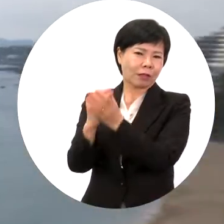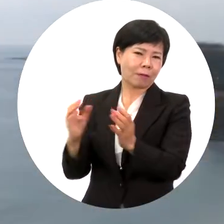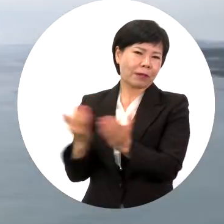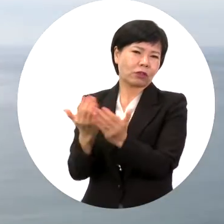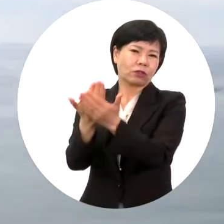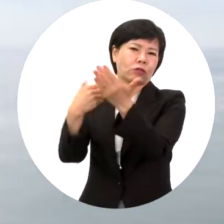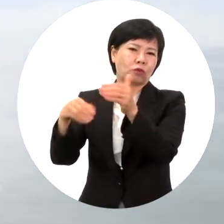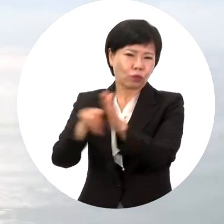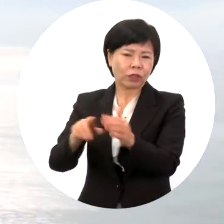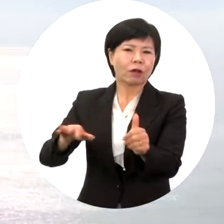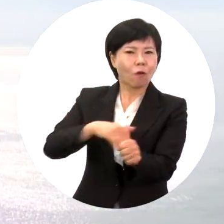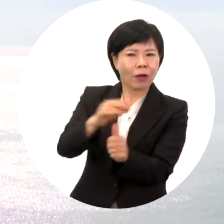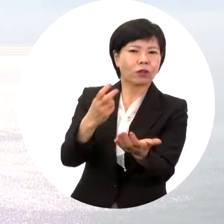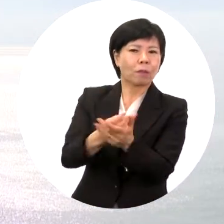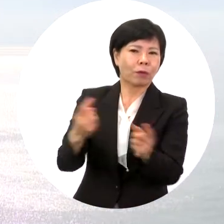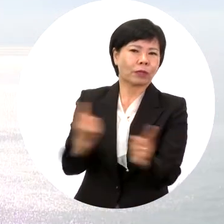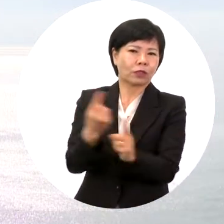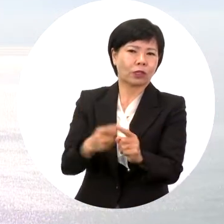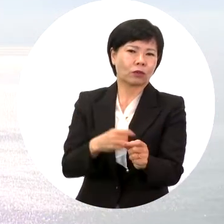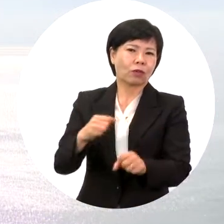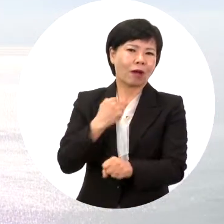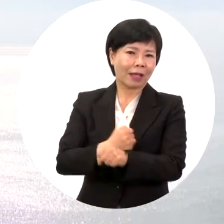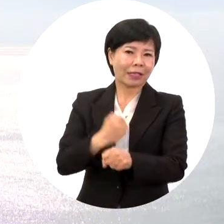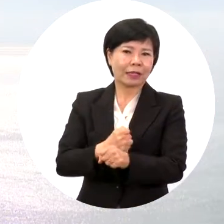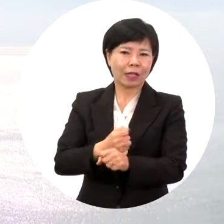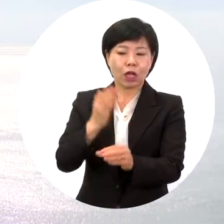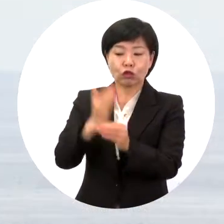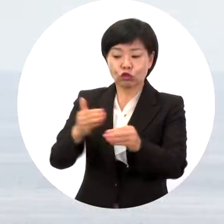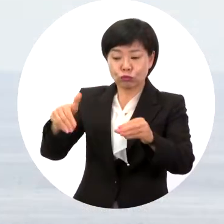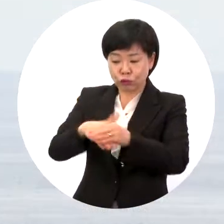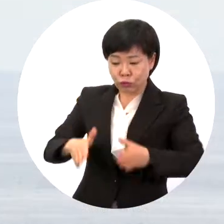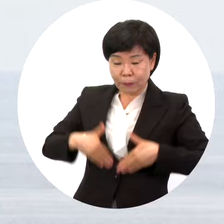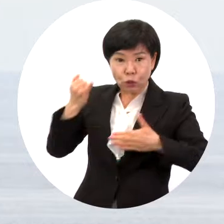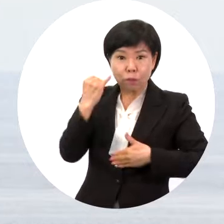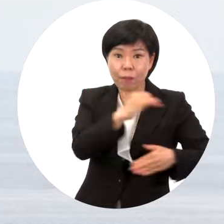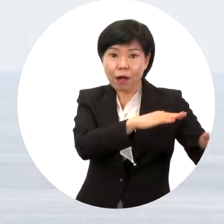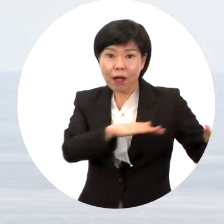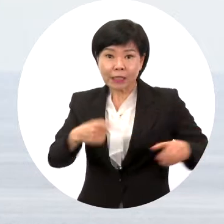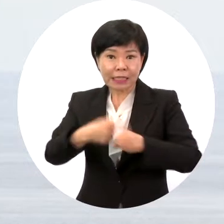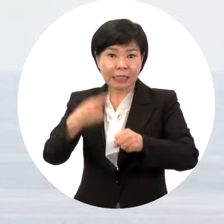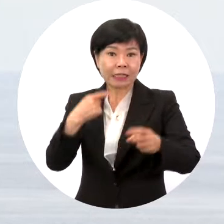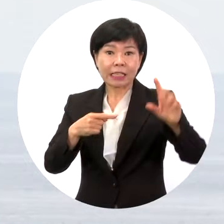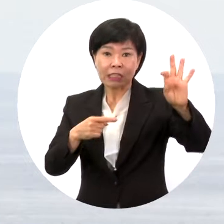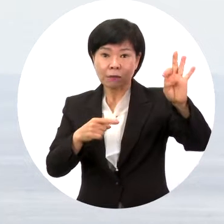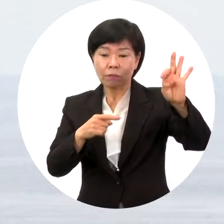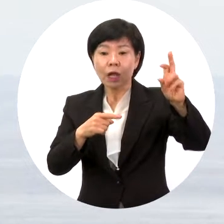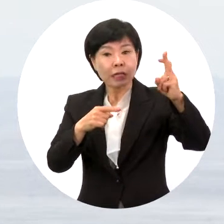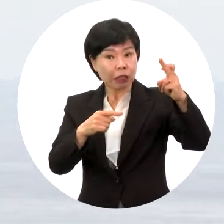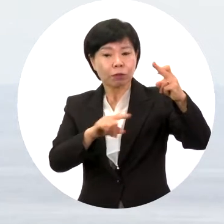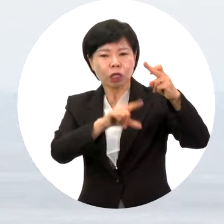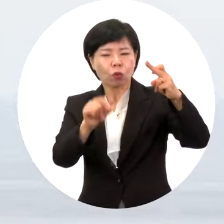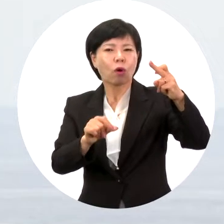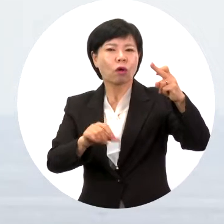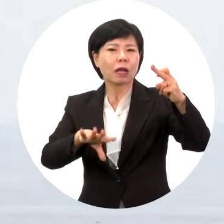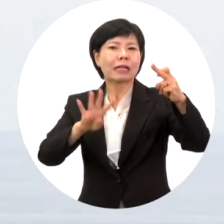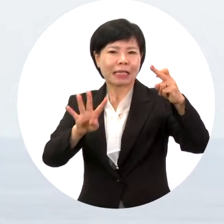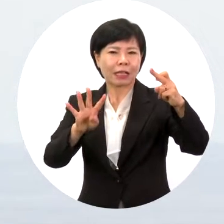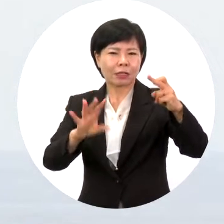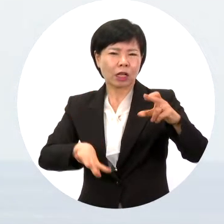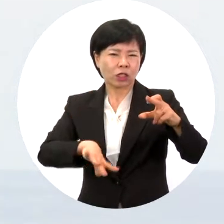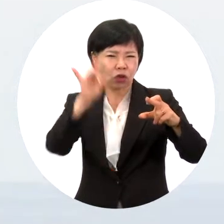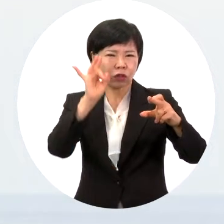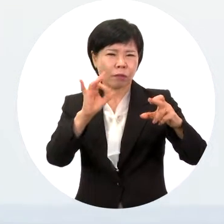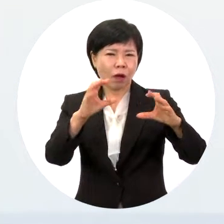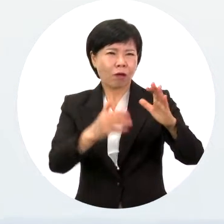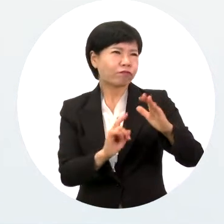위한 환경, 제도 개선에도 나섭니다. 중문 남쪽 해상에서 지난해 12월 4일 국내 최초로 민간 위성